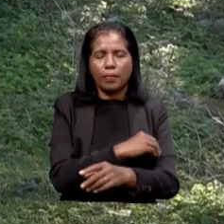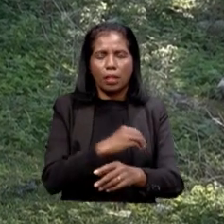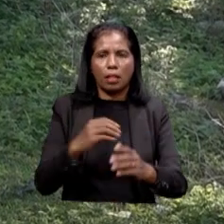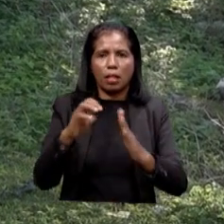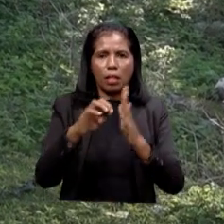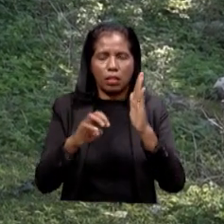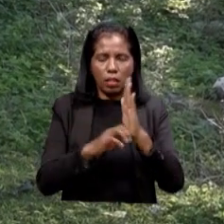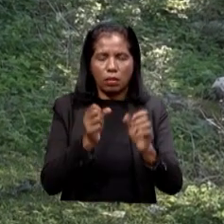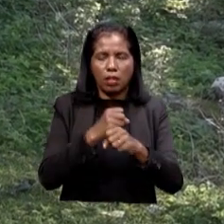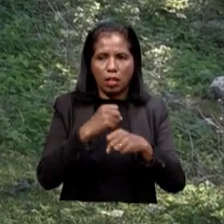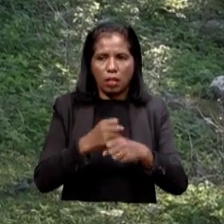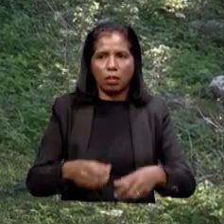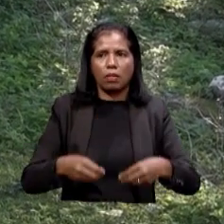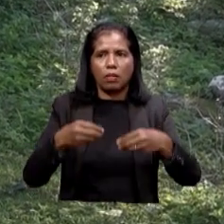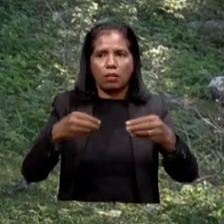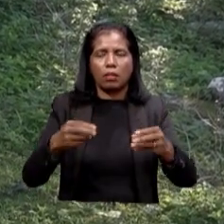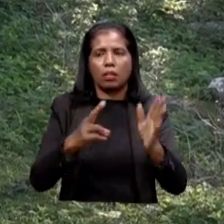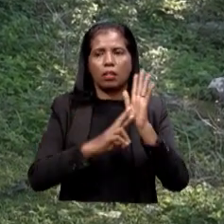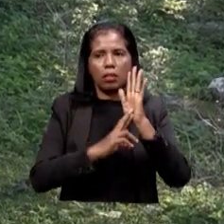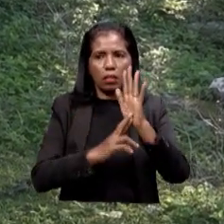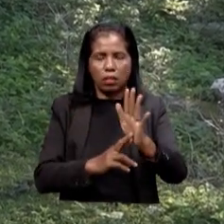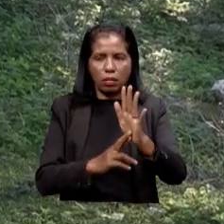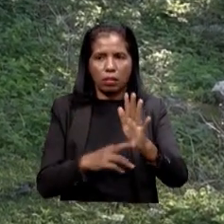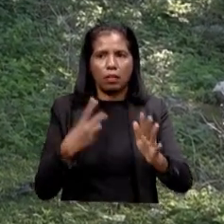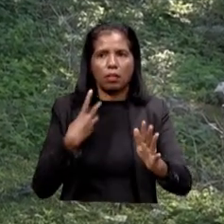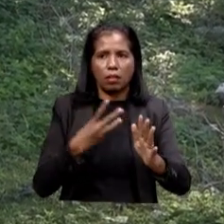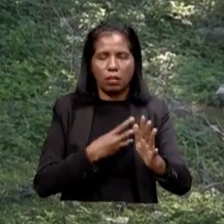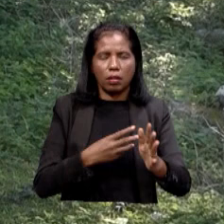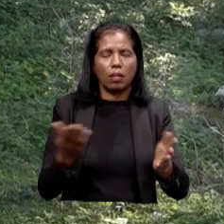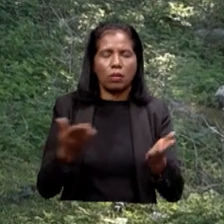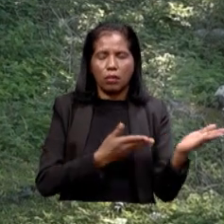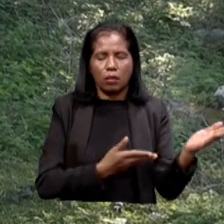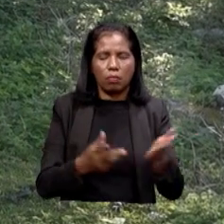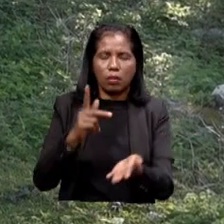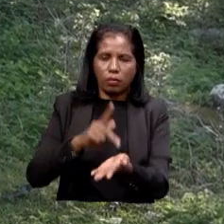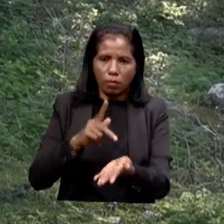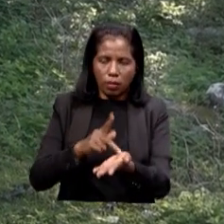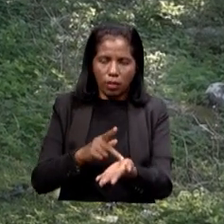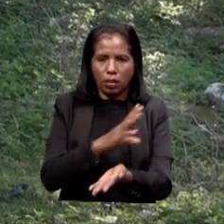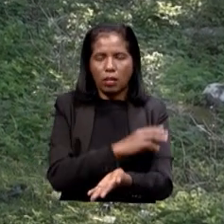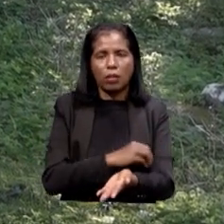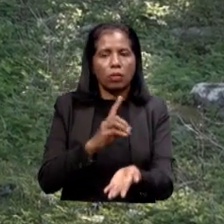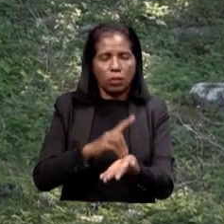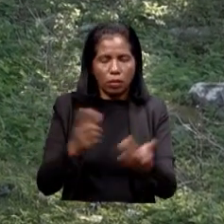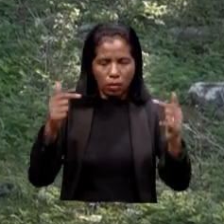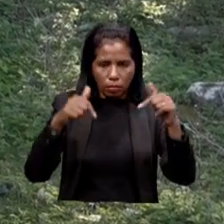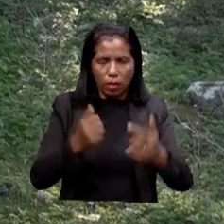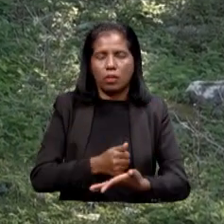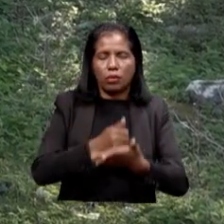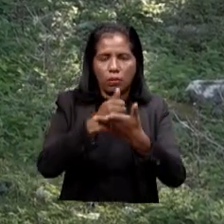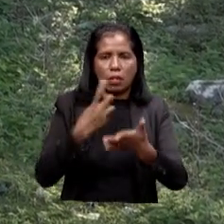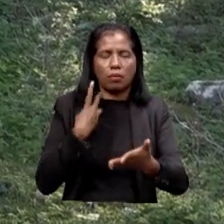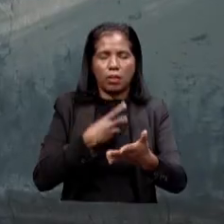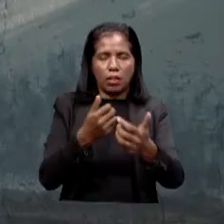relata be alo relatori barang pa be neni ma despas itu ni enfermera usah sirah mene tanne ma sebele karik atu tentang